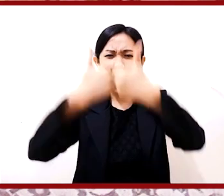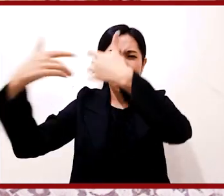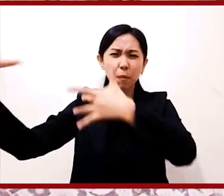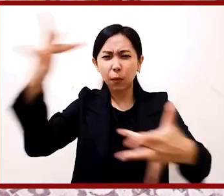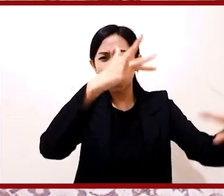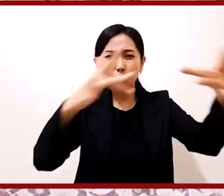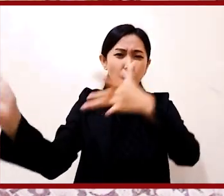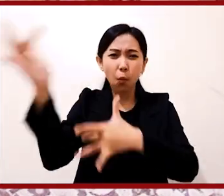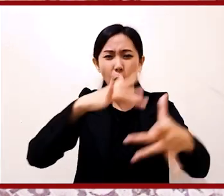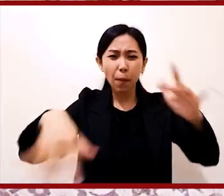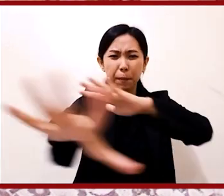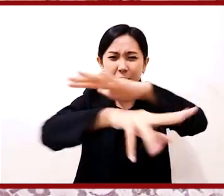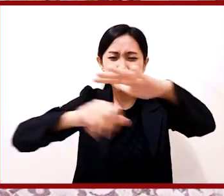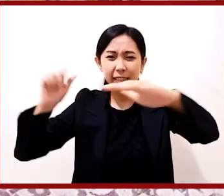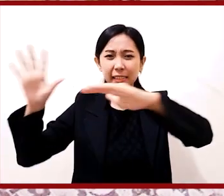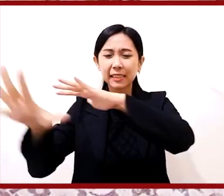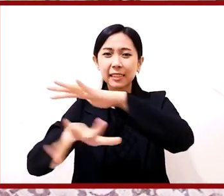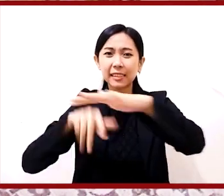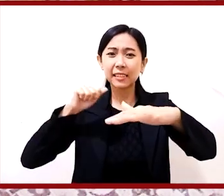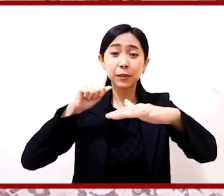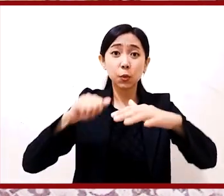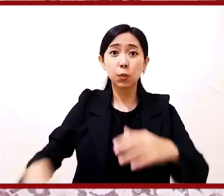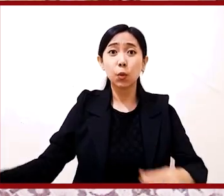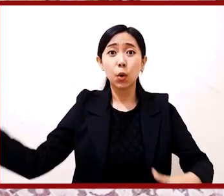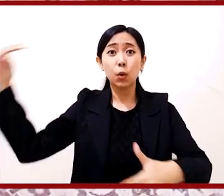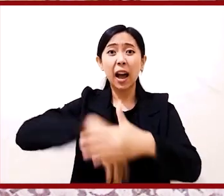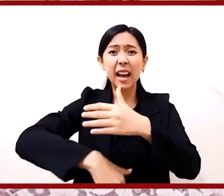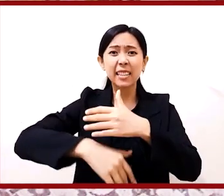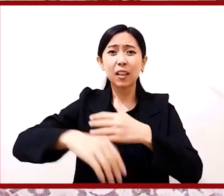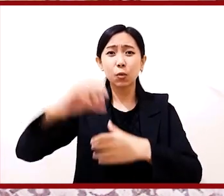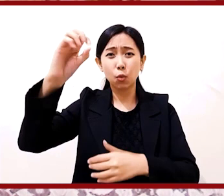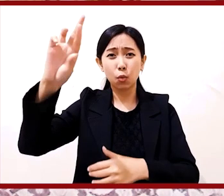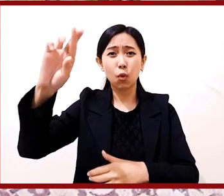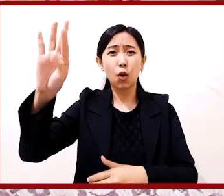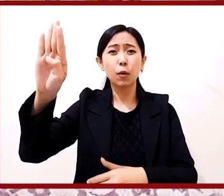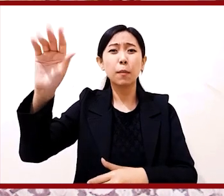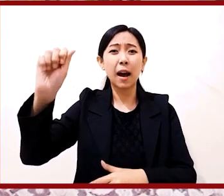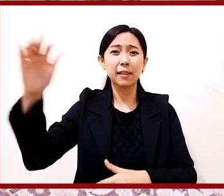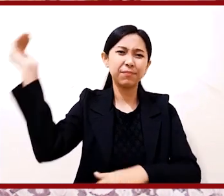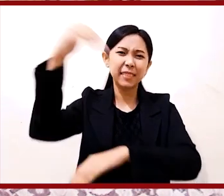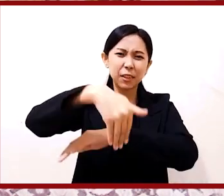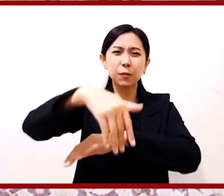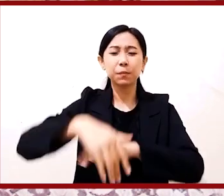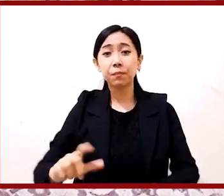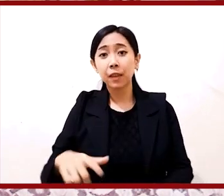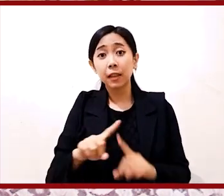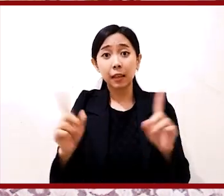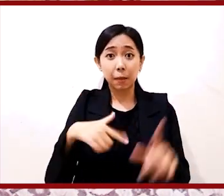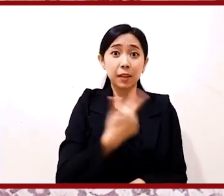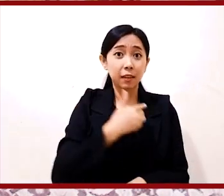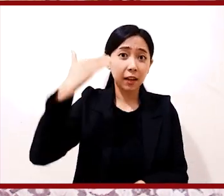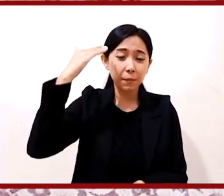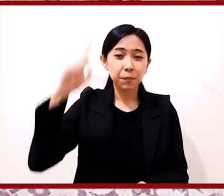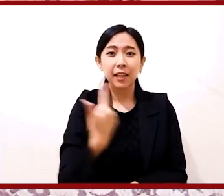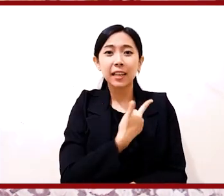yang mengerikan. Penjarahan terjadi di mana-mana. Dan jatuhnya Orde Baru. Tapi Bapak Ibu ingat, kita